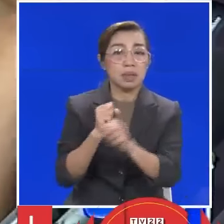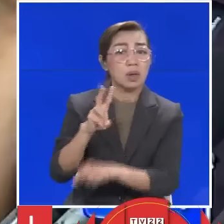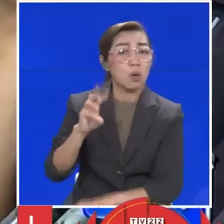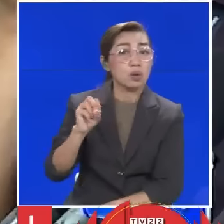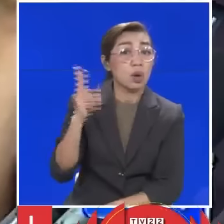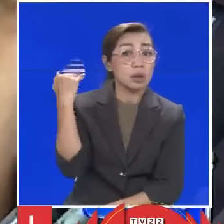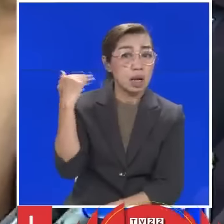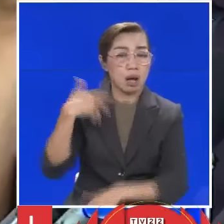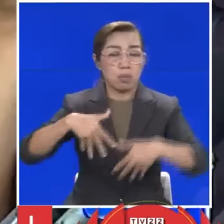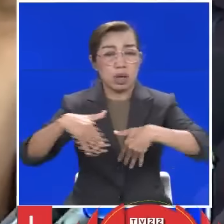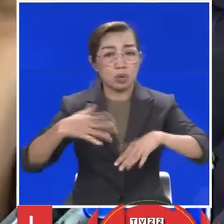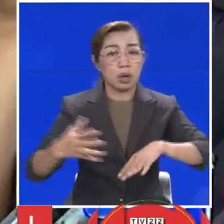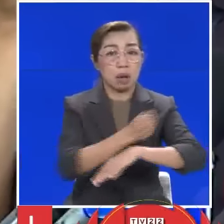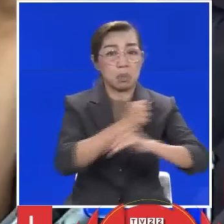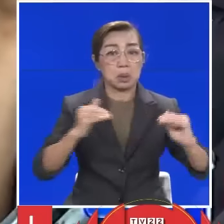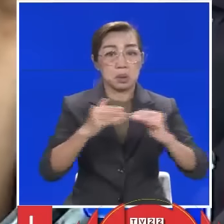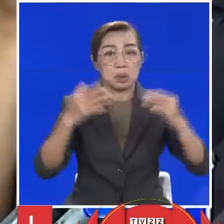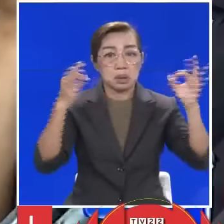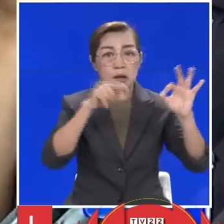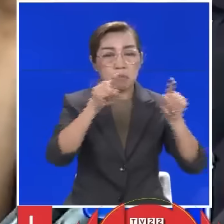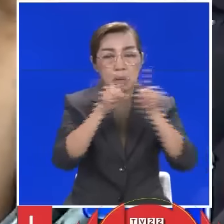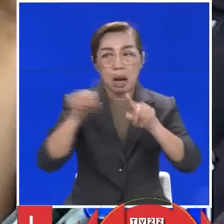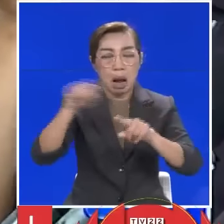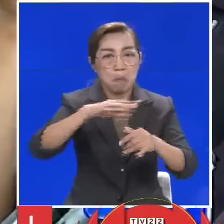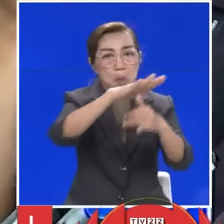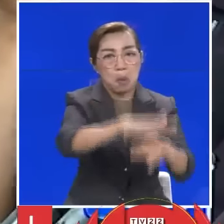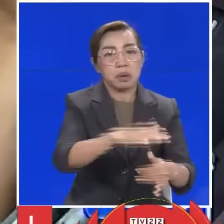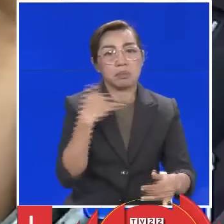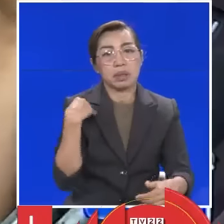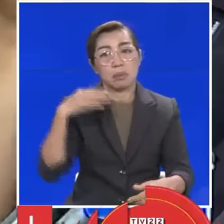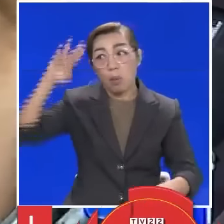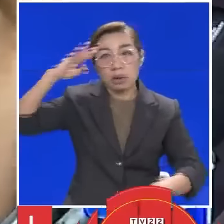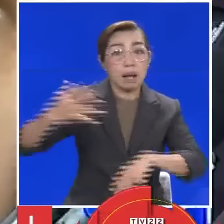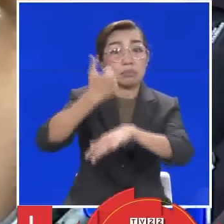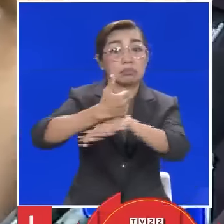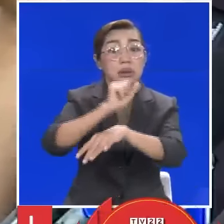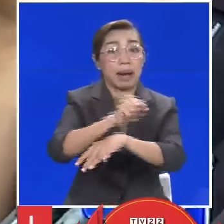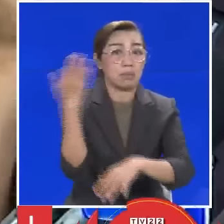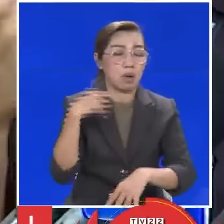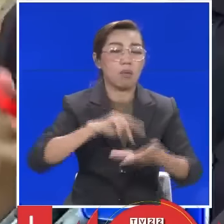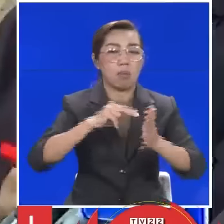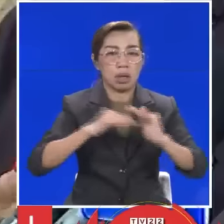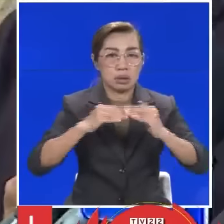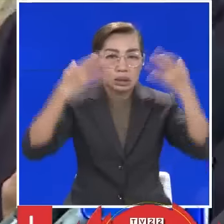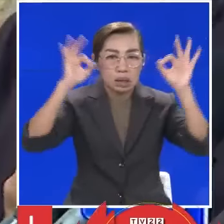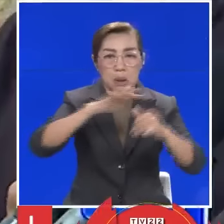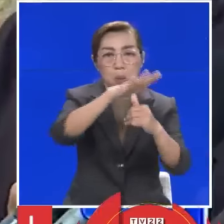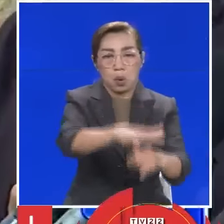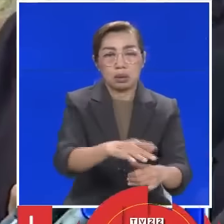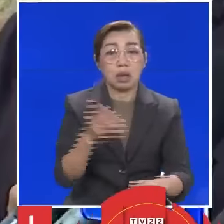ที่สิทธิเสรีภาพทางการเมืองของประชาชนเนี่ยถูกละเมิดอยู่แล้วหลังรัฐประหารโดยเฉพาะบรรยากาศภายใต้รัฐบาล